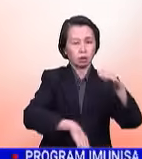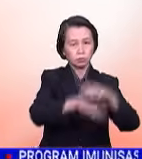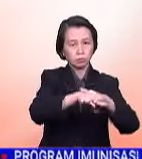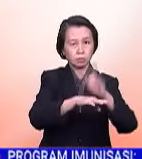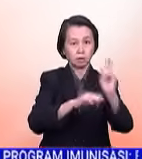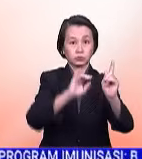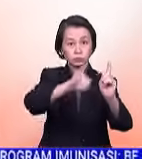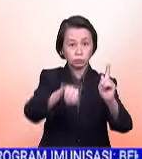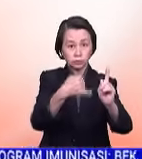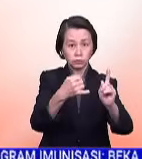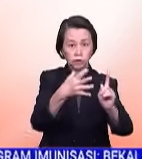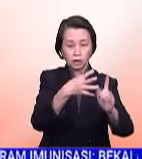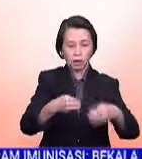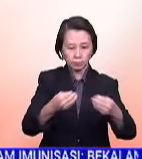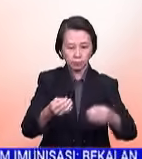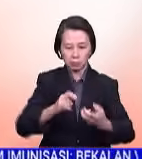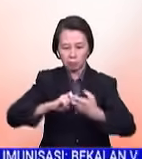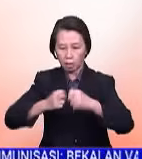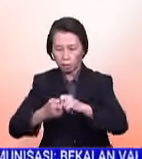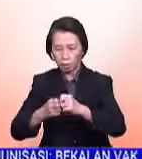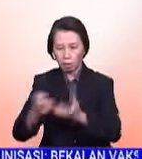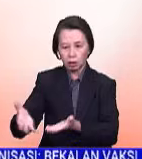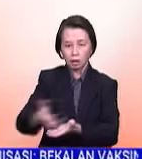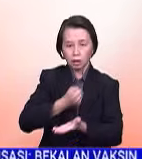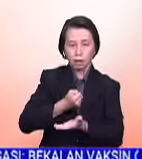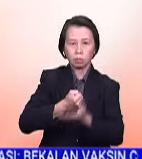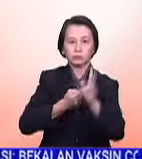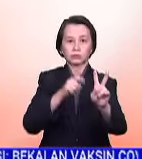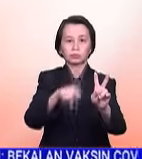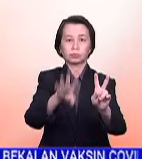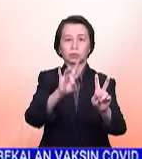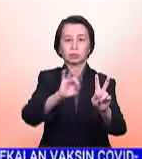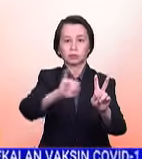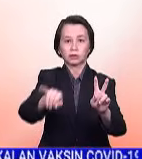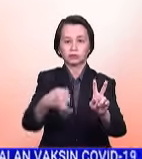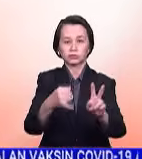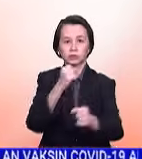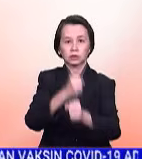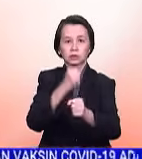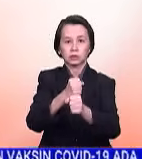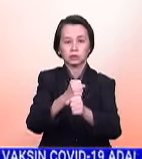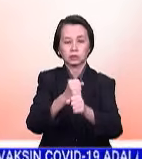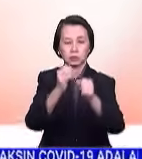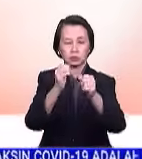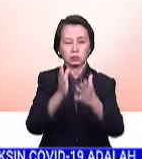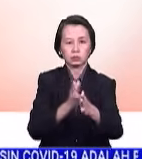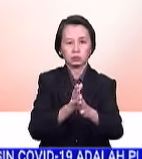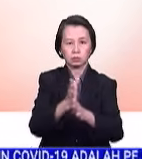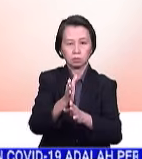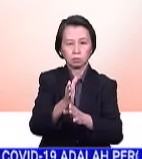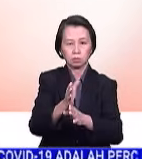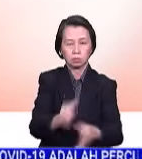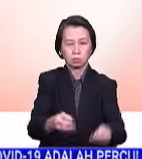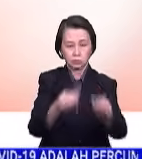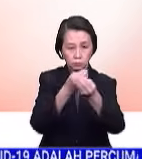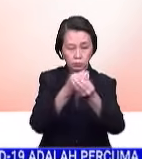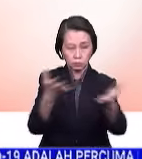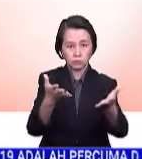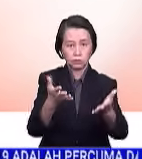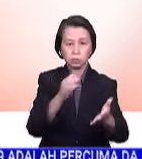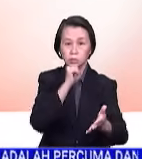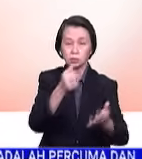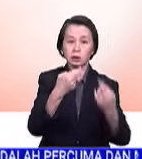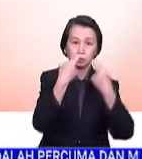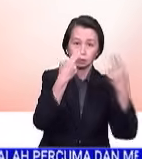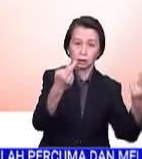juta selain memberi kesan kepada pendapatan 2.8 juta pekerja sektor informal. Tengku